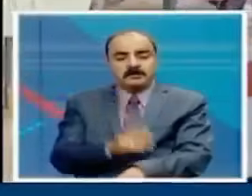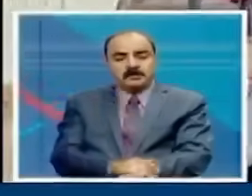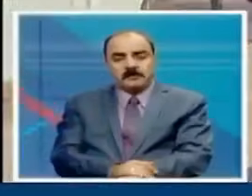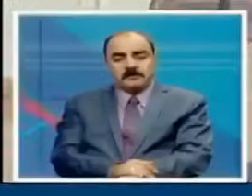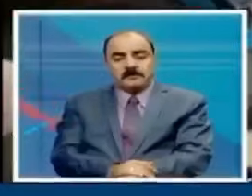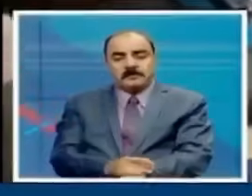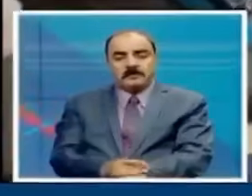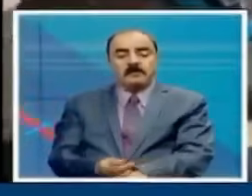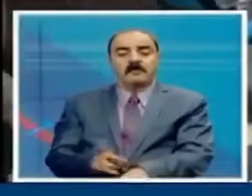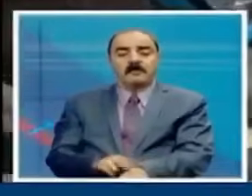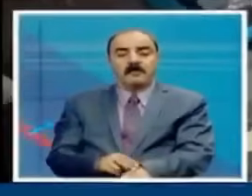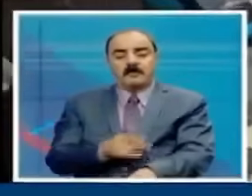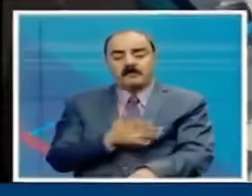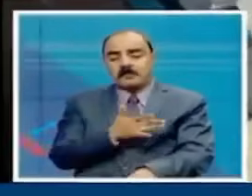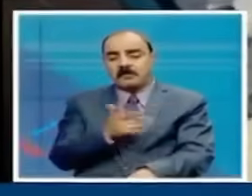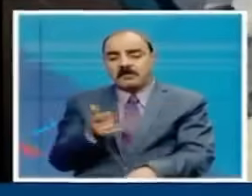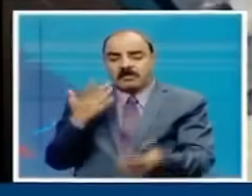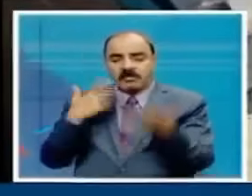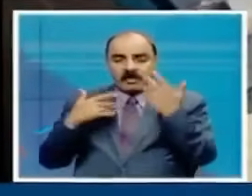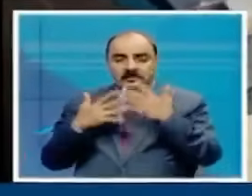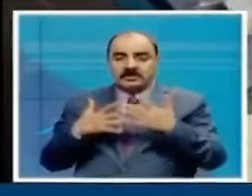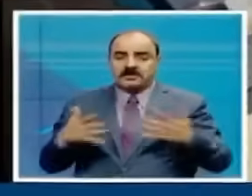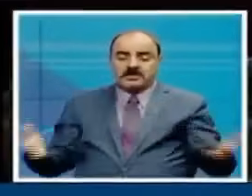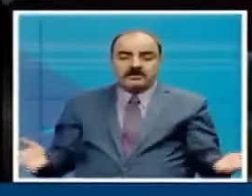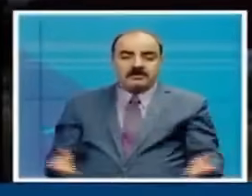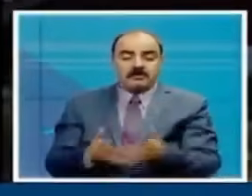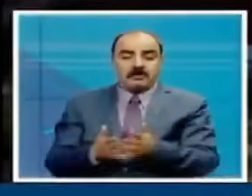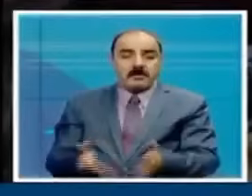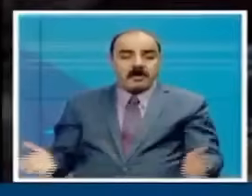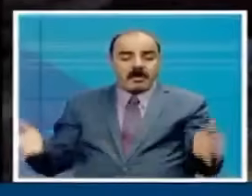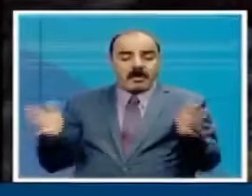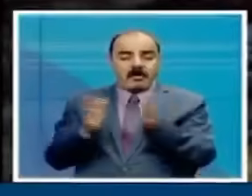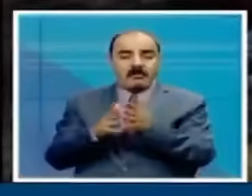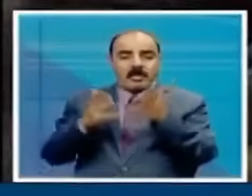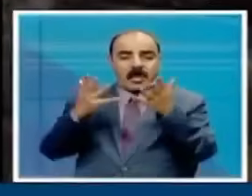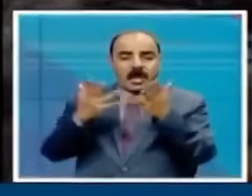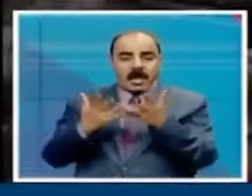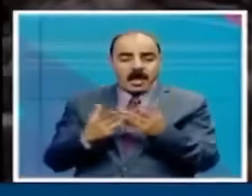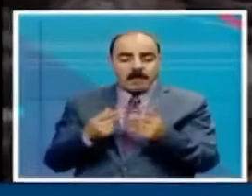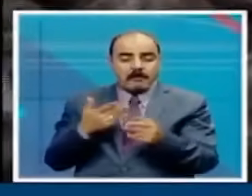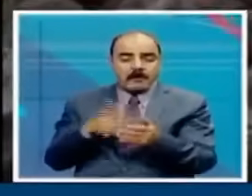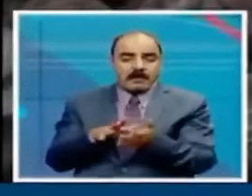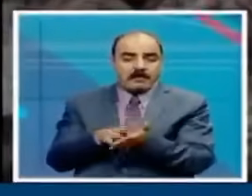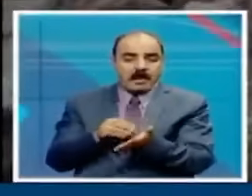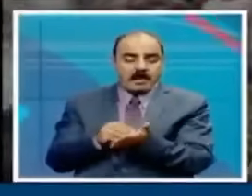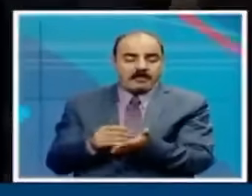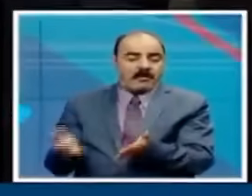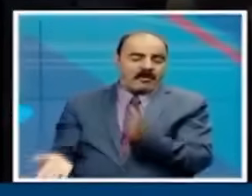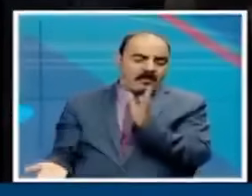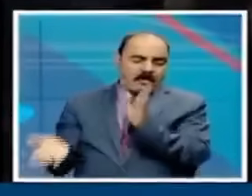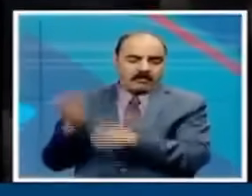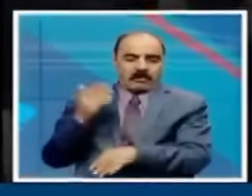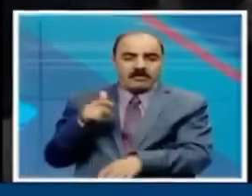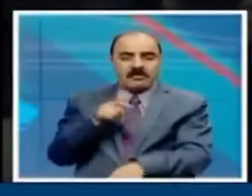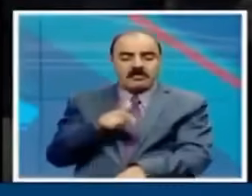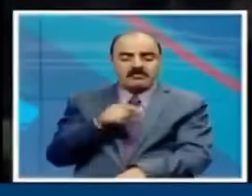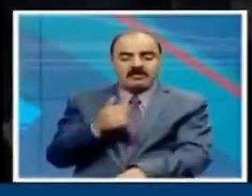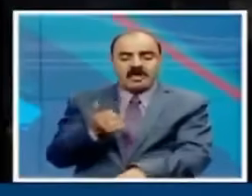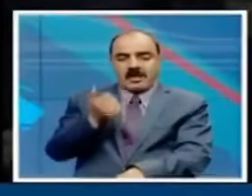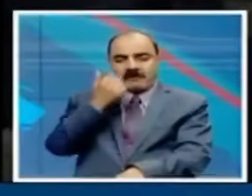شهيدا ومئات الجرحى، ليرتفع عدد الشهداء منذ بدء العدوان إلى أكثر من